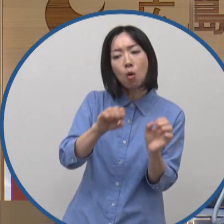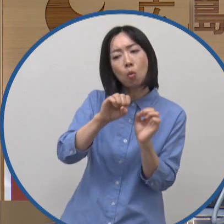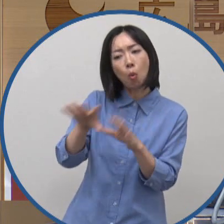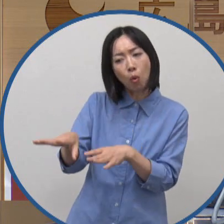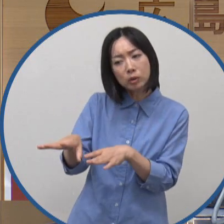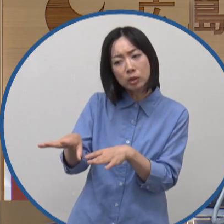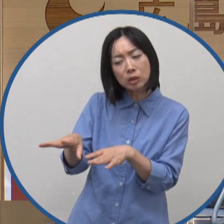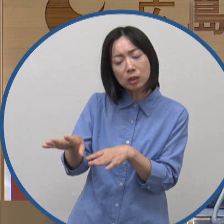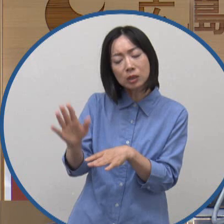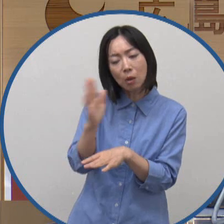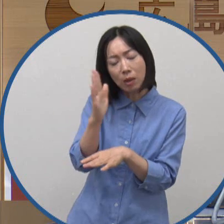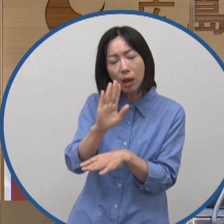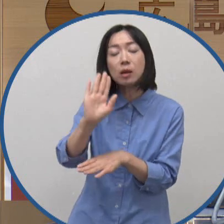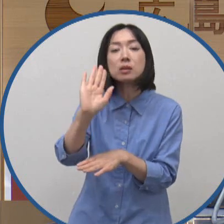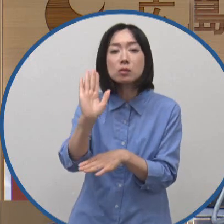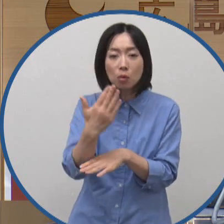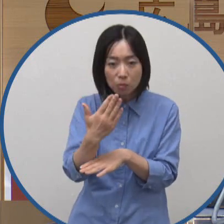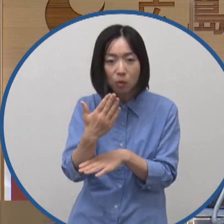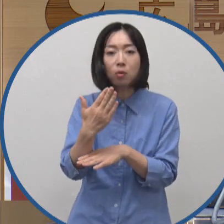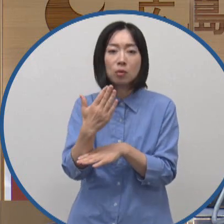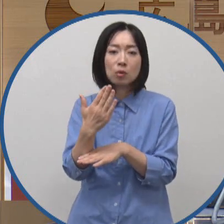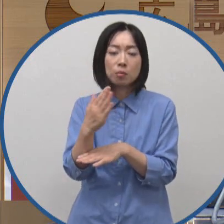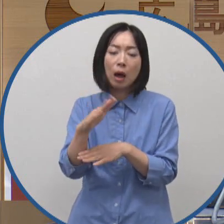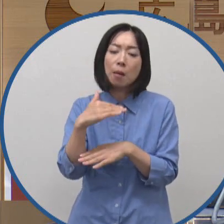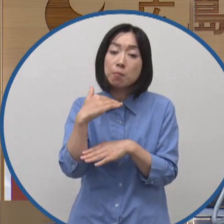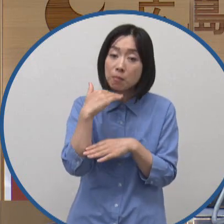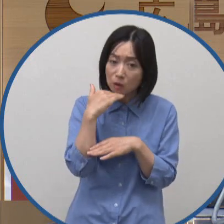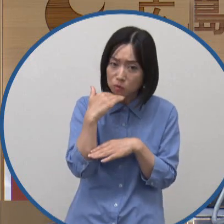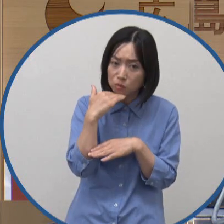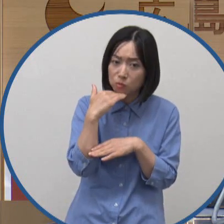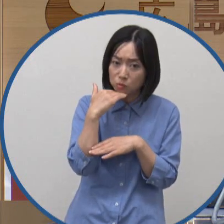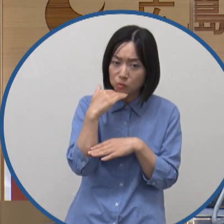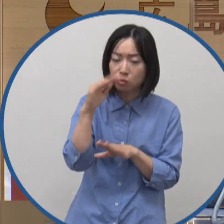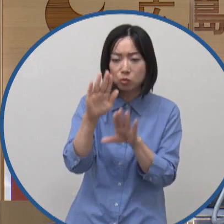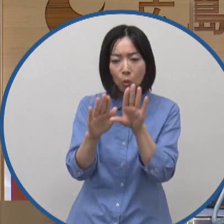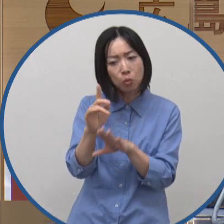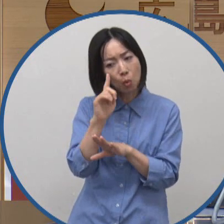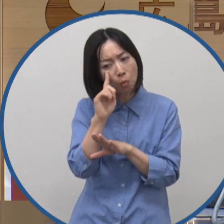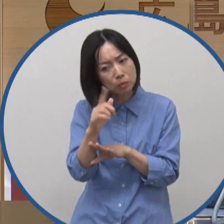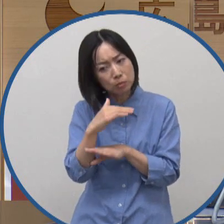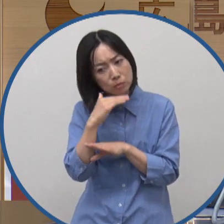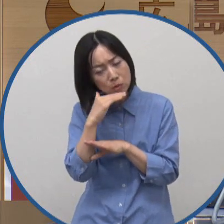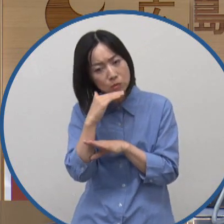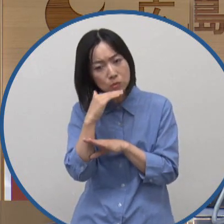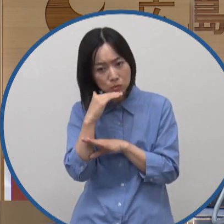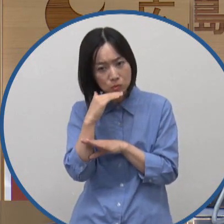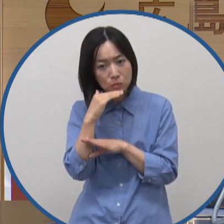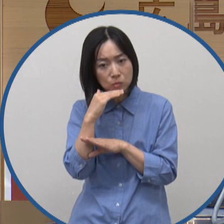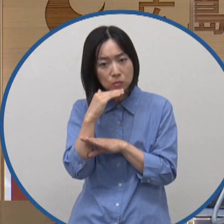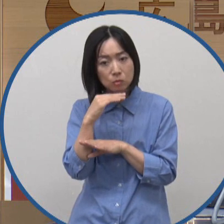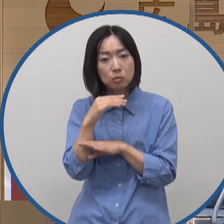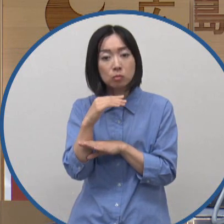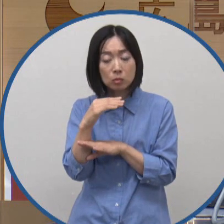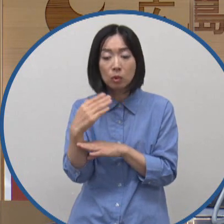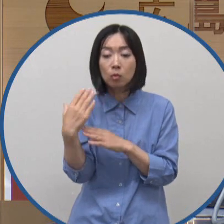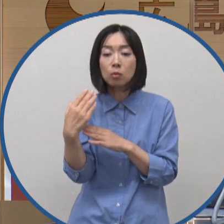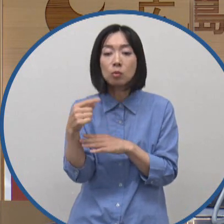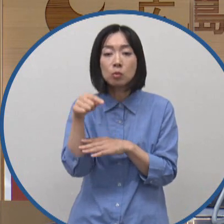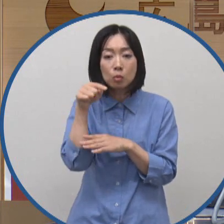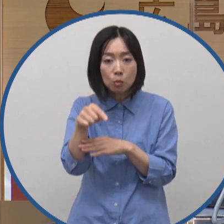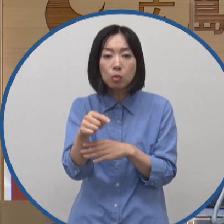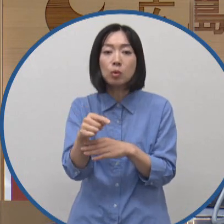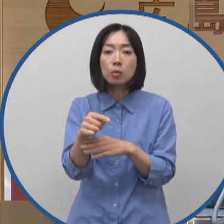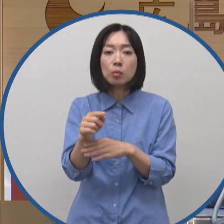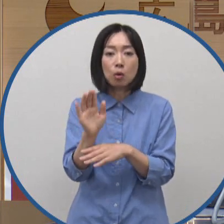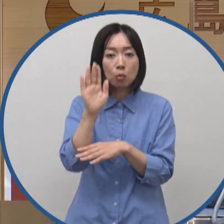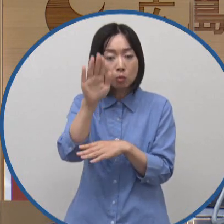放置するわけではありませんけれども、待っているとですね、結局はより高いピークにな